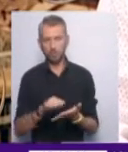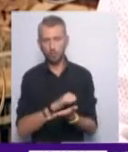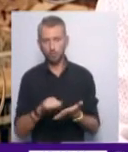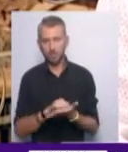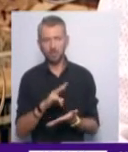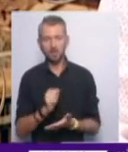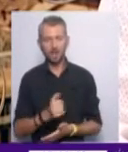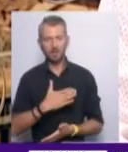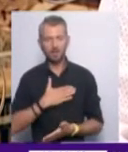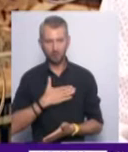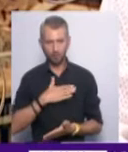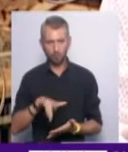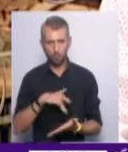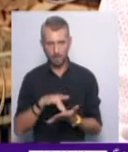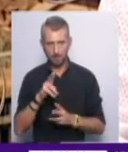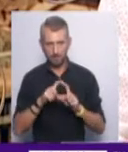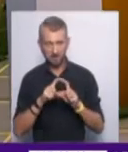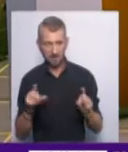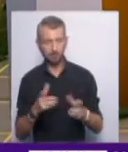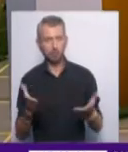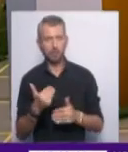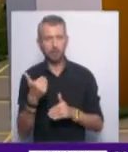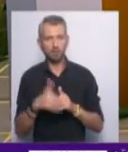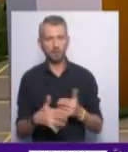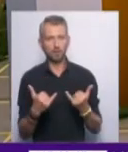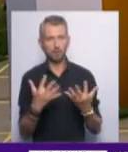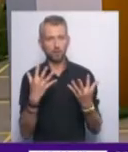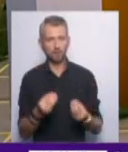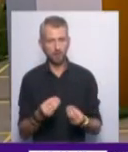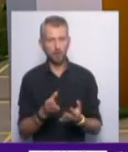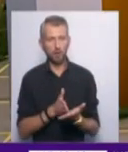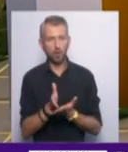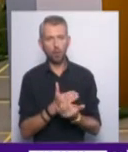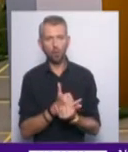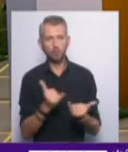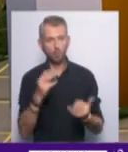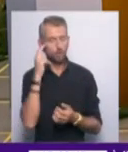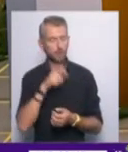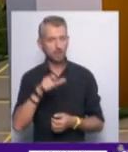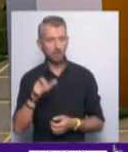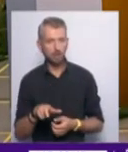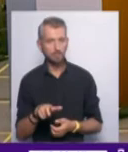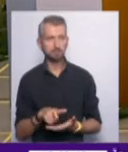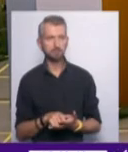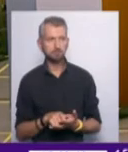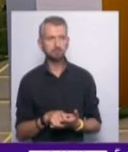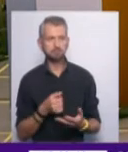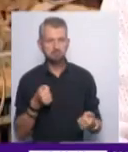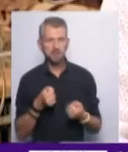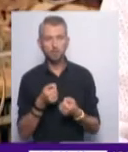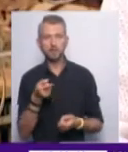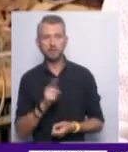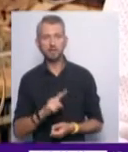наше комунальне підприємство, яке вже на сьогоднішній день обслуговує киян, він стикнувся з тим,